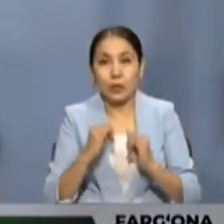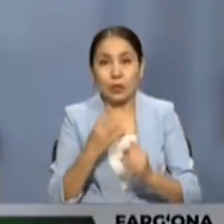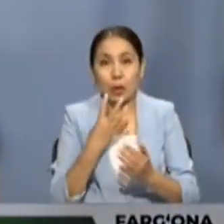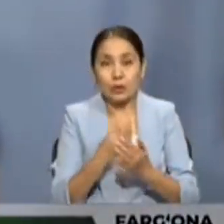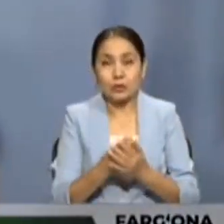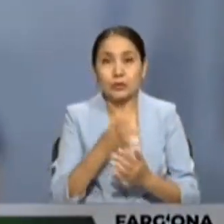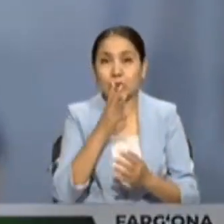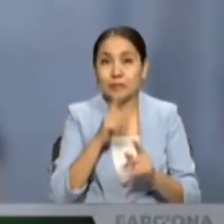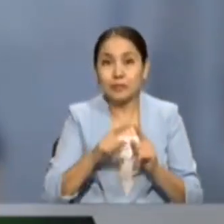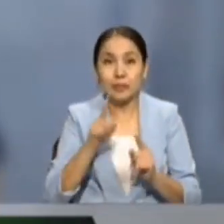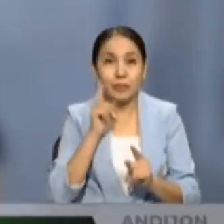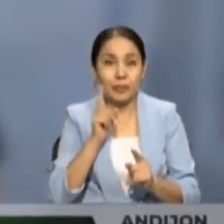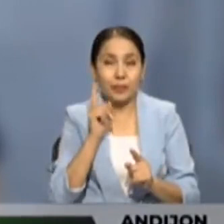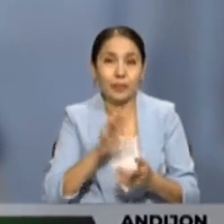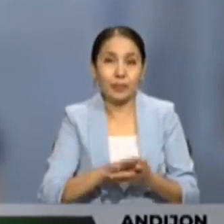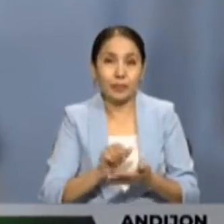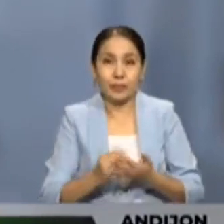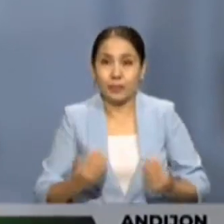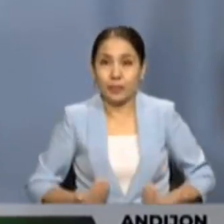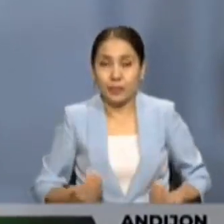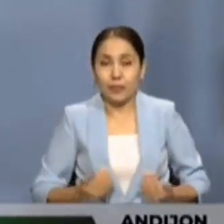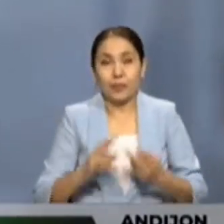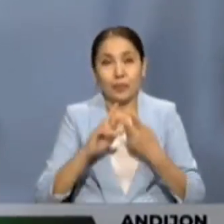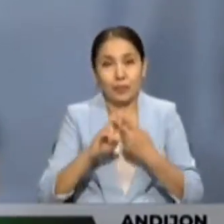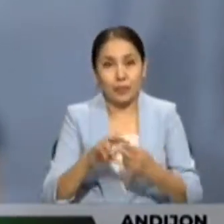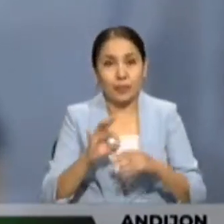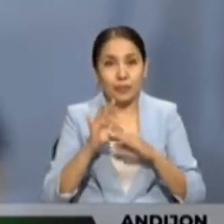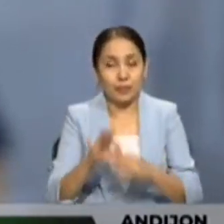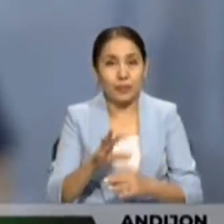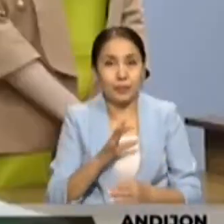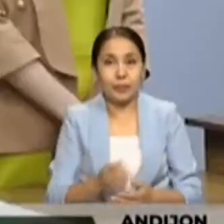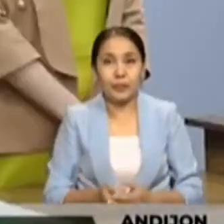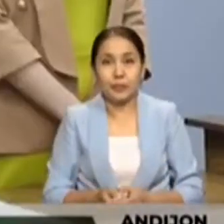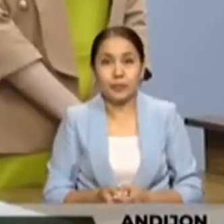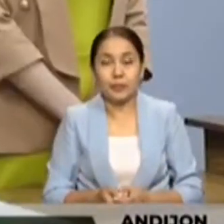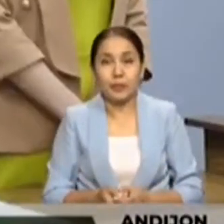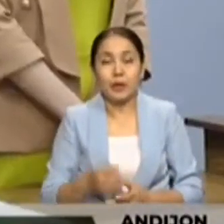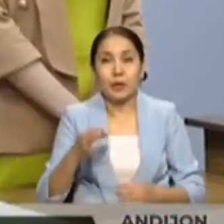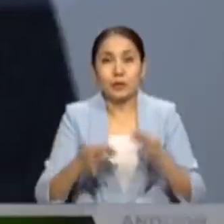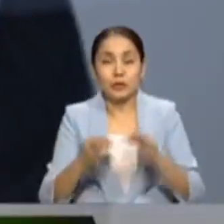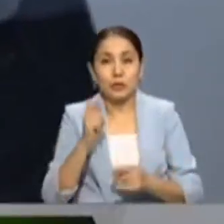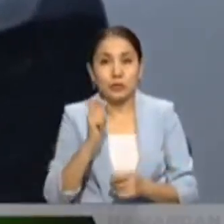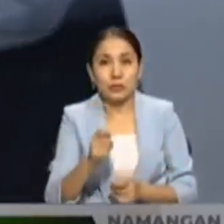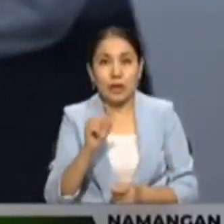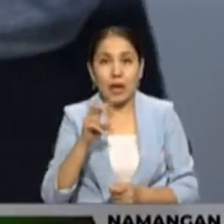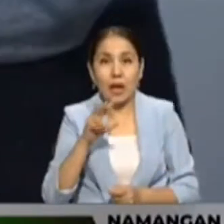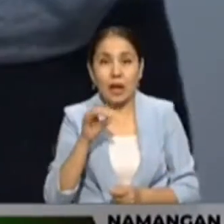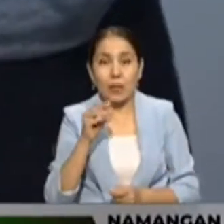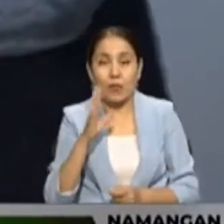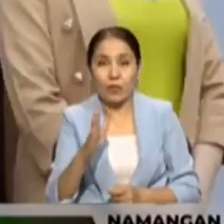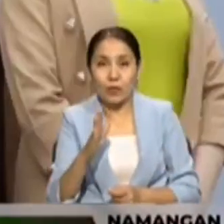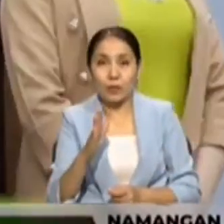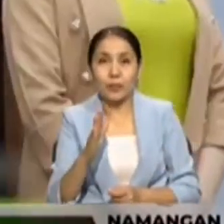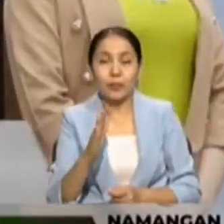o'zlarining gullagan chog'lardagi umrlarini panjara ortida o'tkazishga majburdirlar. Sud hukm qildi. Alimovga tayinlangan